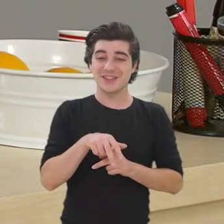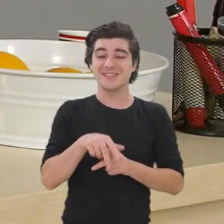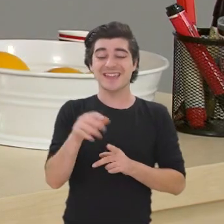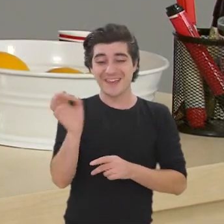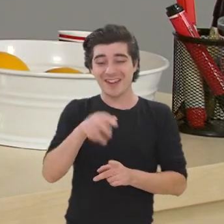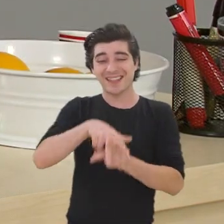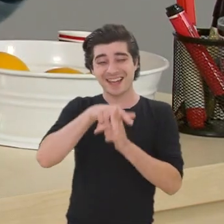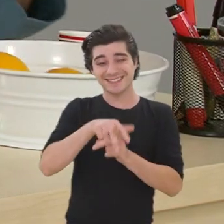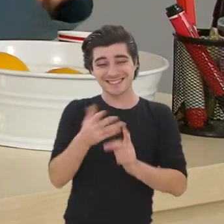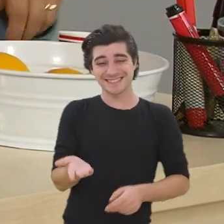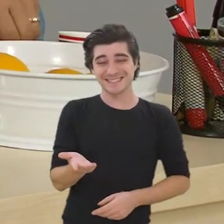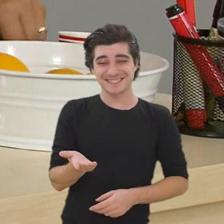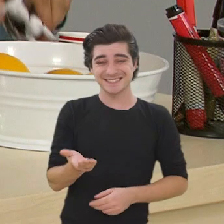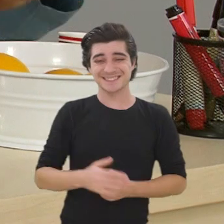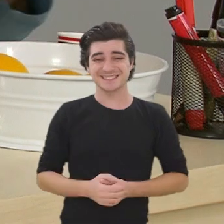Evet, bir at.